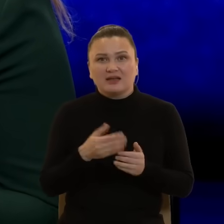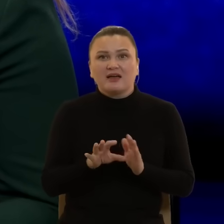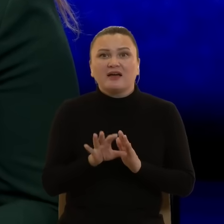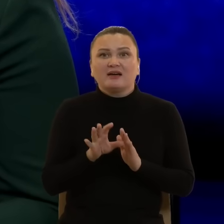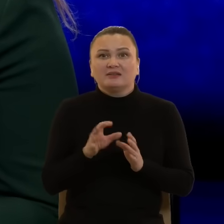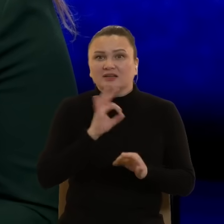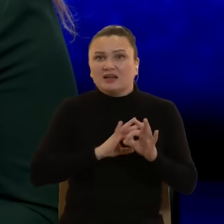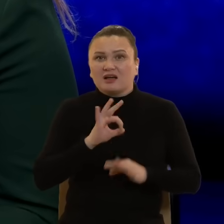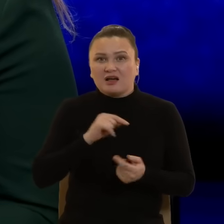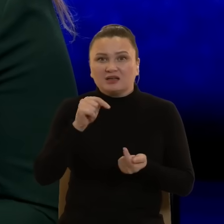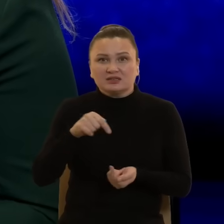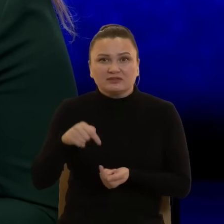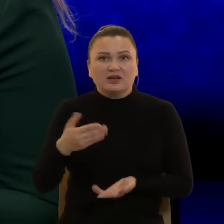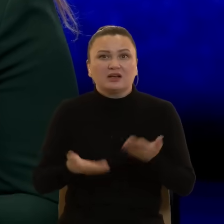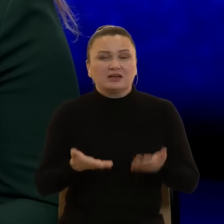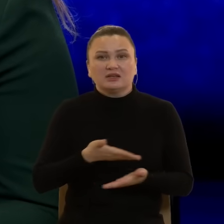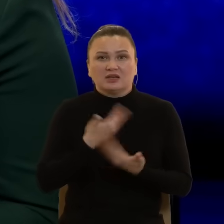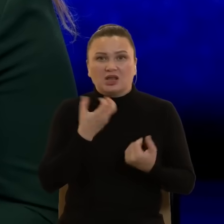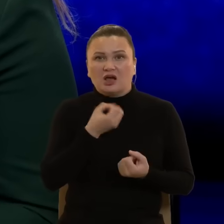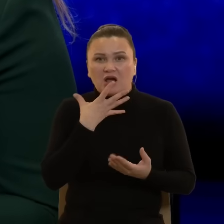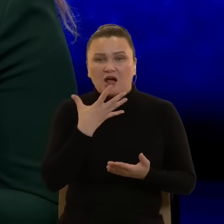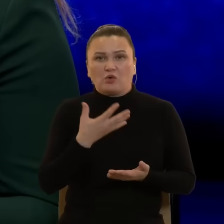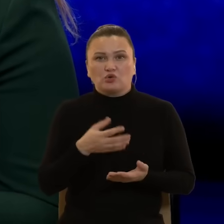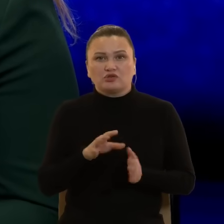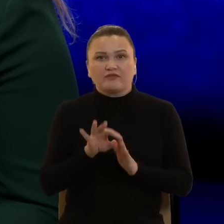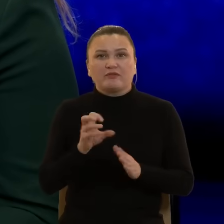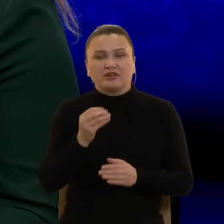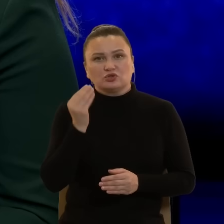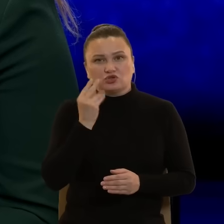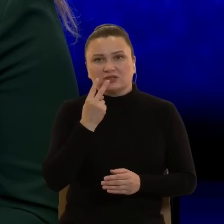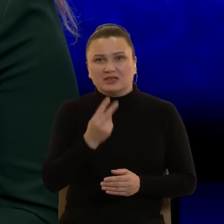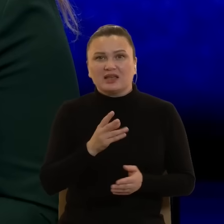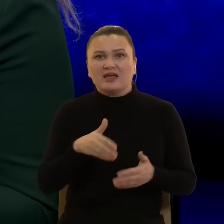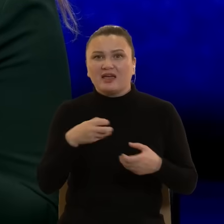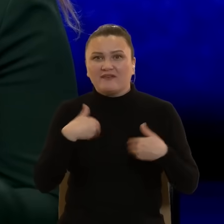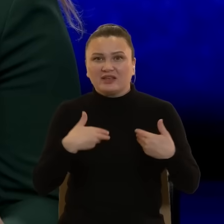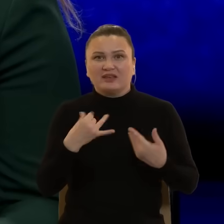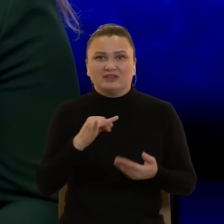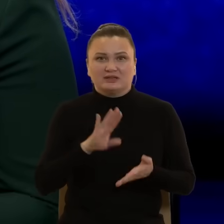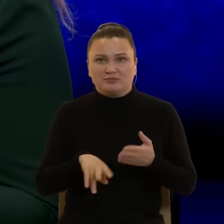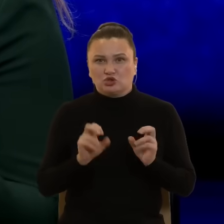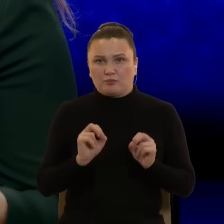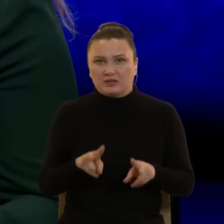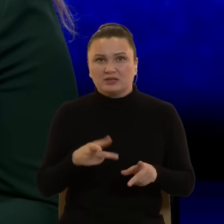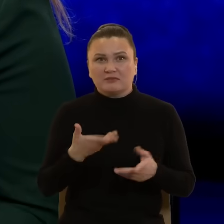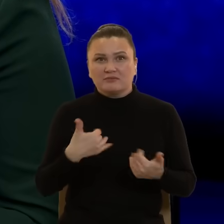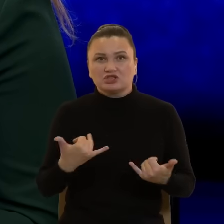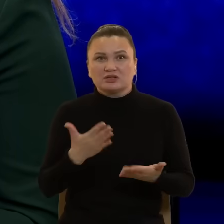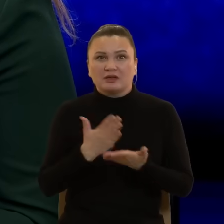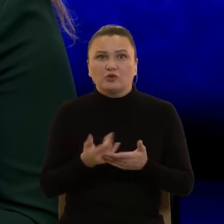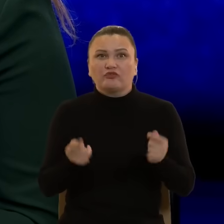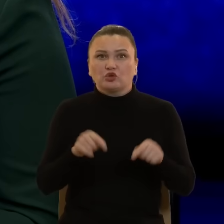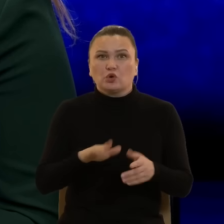выбора совсем, либо нет хорошего выбора с точки зрения эффективности и безопасности. И мы уже сейчас находимся в